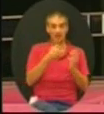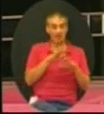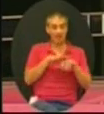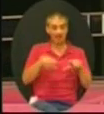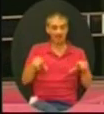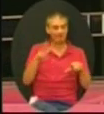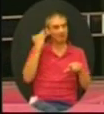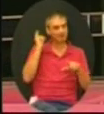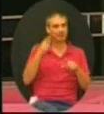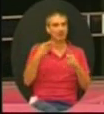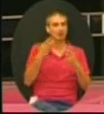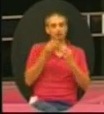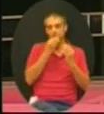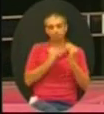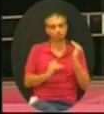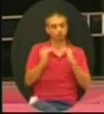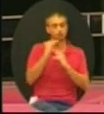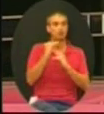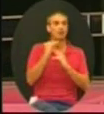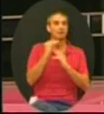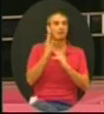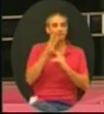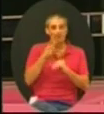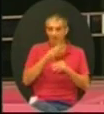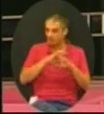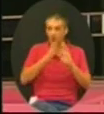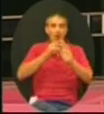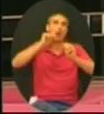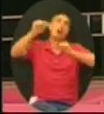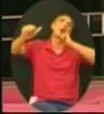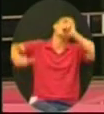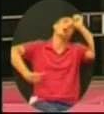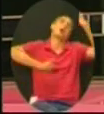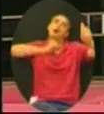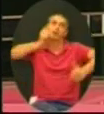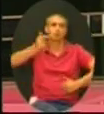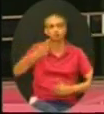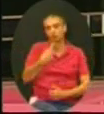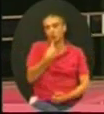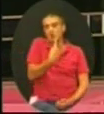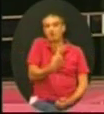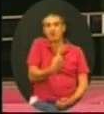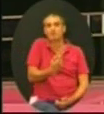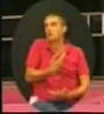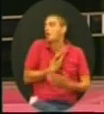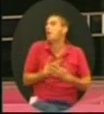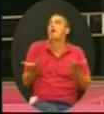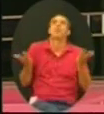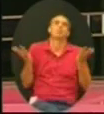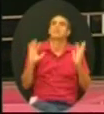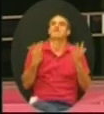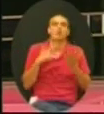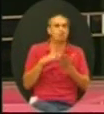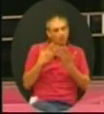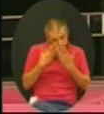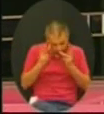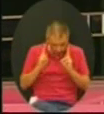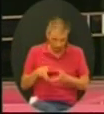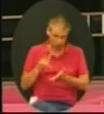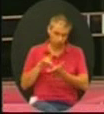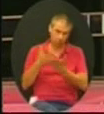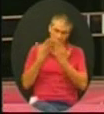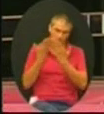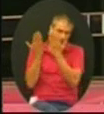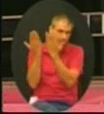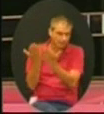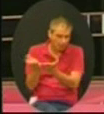הזאת אמורה הייתה להיות משודרגת. אבל גם כל הזעקה שהוקם, שהם אומרים, אין לנו איפה להתפלל, יש איפה